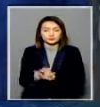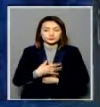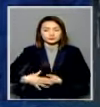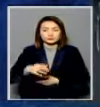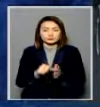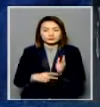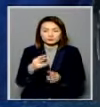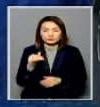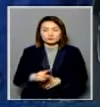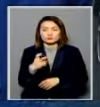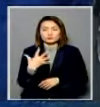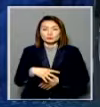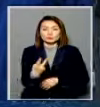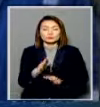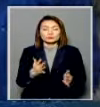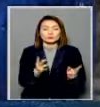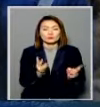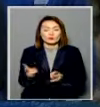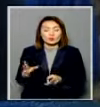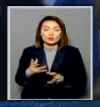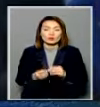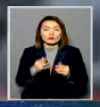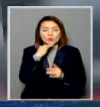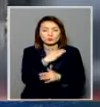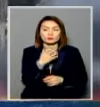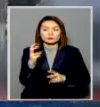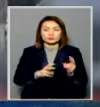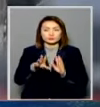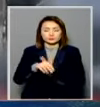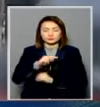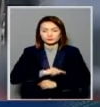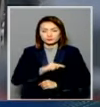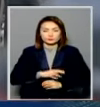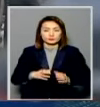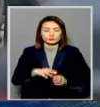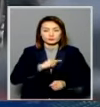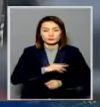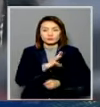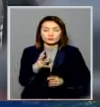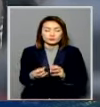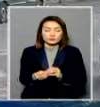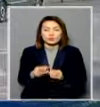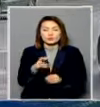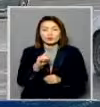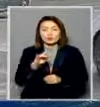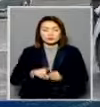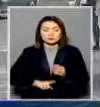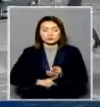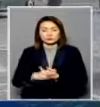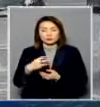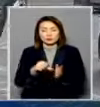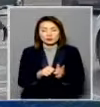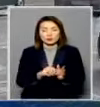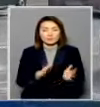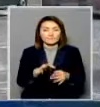өңірде 62252 жағдай тіркелген, оның басым бөлігі вахталық режимдегі компания жұмысшылары. Ал осы наурыз айы басталғалы